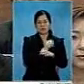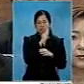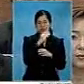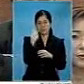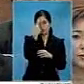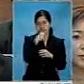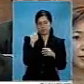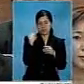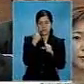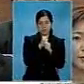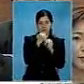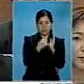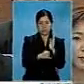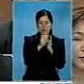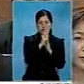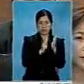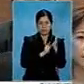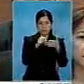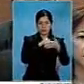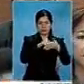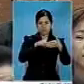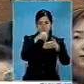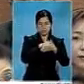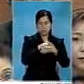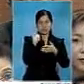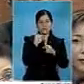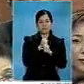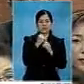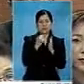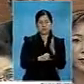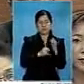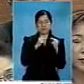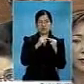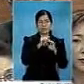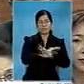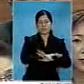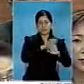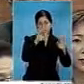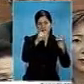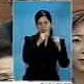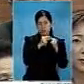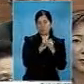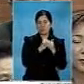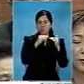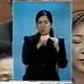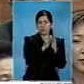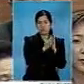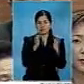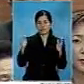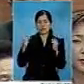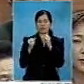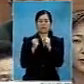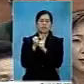ำผิดกฎหมายเลือกตั้งโทษมันแรงนะครับเพิกถอนสิทธิ10ปีปรับจำคุ